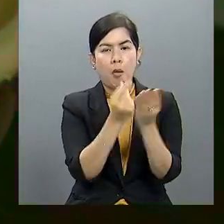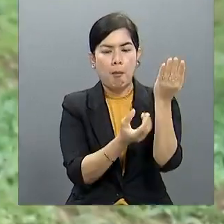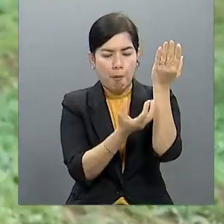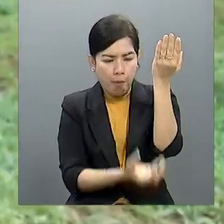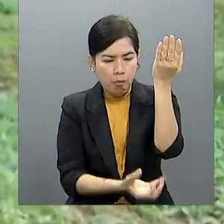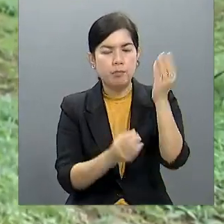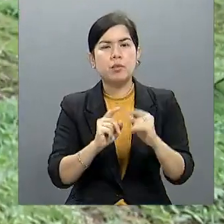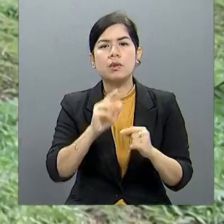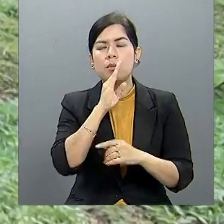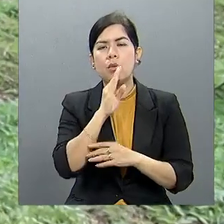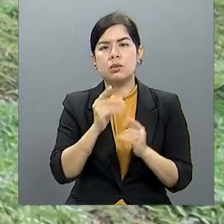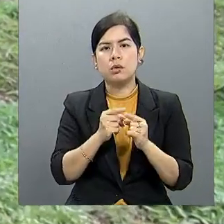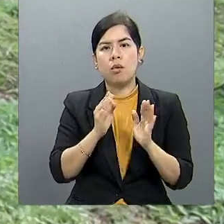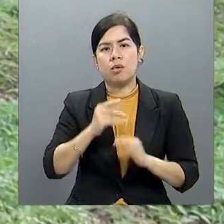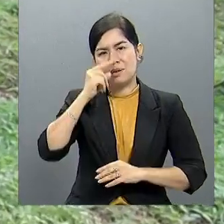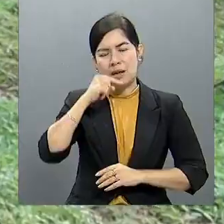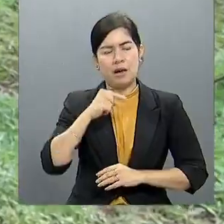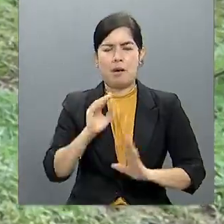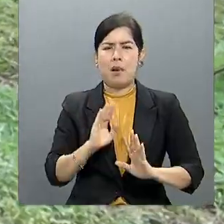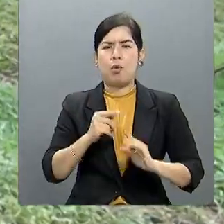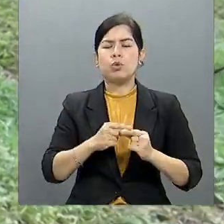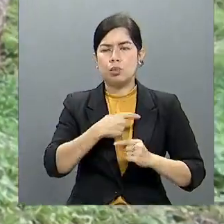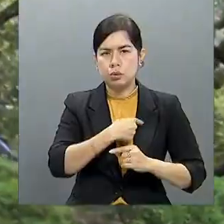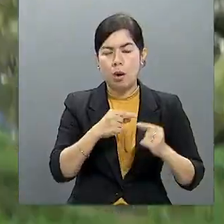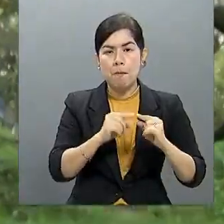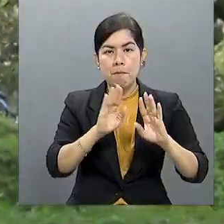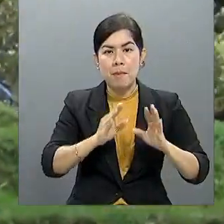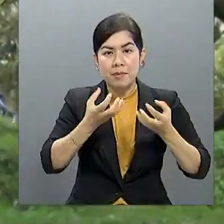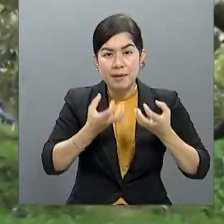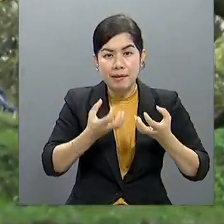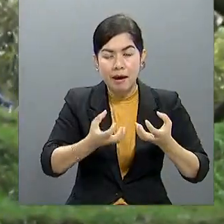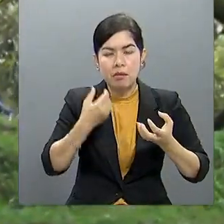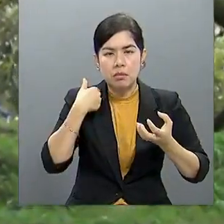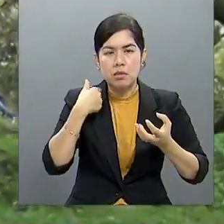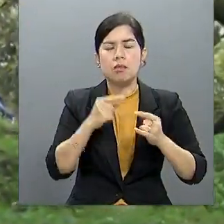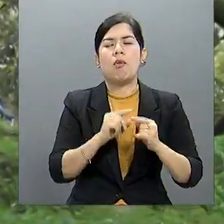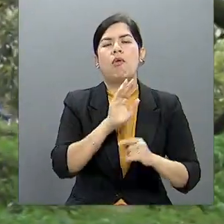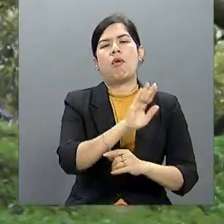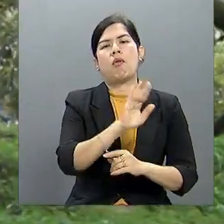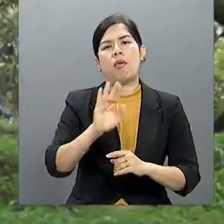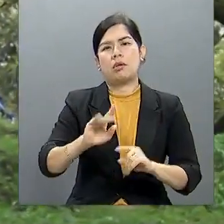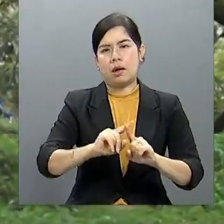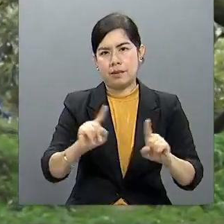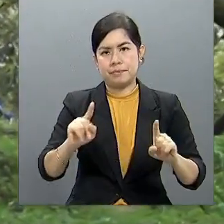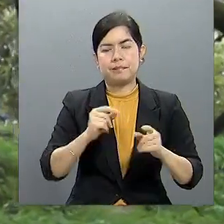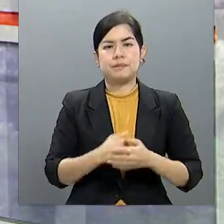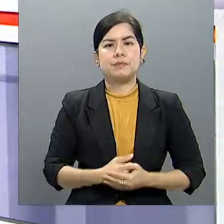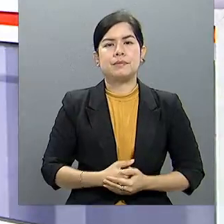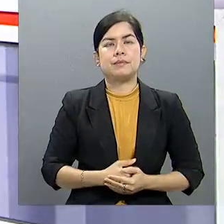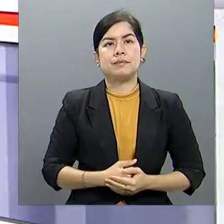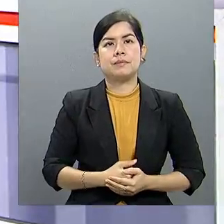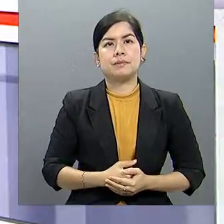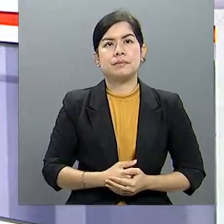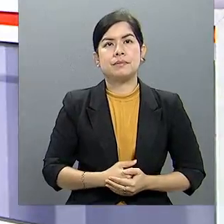งดีแอ กำลงแบห้มกำลงกินกำลังแบบกรอบนอกกุมไหนแล้วก็ตัดมาขายใหกัลุกค้ากับเออ ไดครบต's